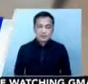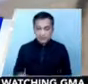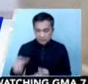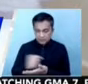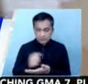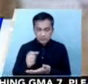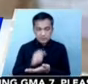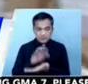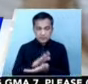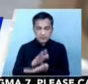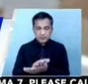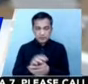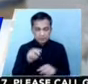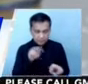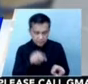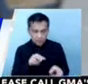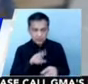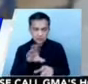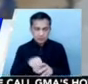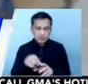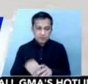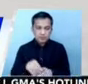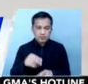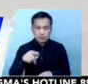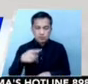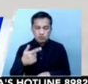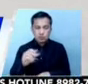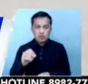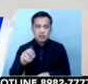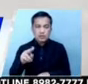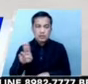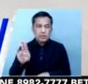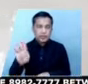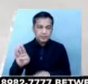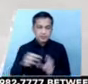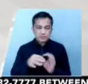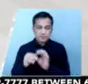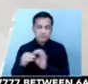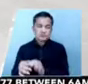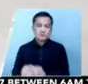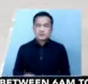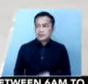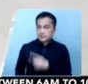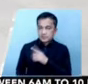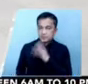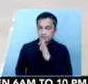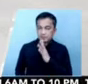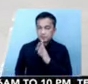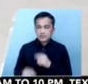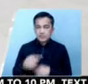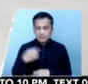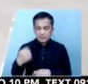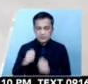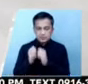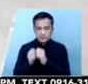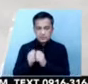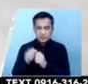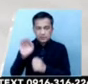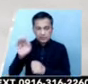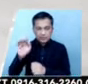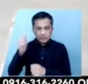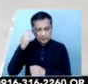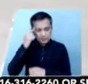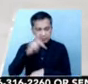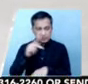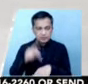matukoy ang mga sangkot sa Pogo hub at kanilang mga koneksyon sa isang pahayag umapila ang Chinese Embassy sa gobyerno ng Pilipinas na iba na